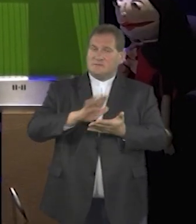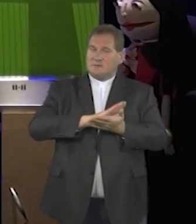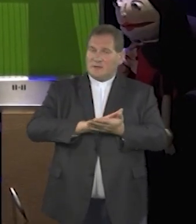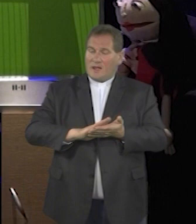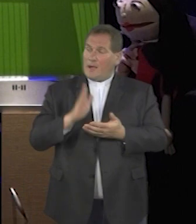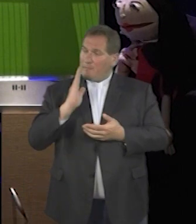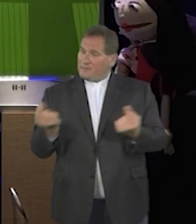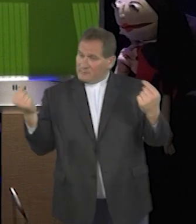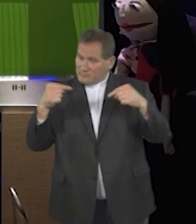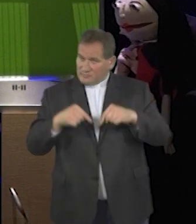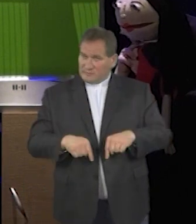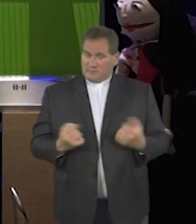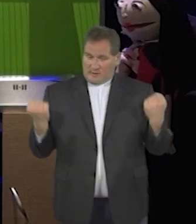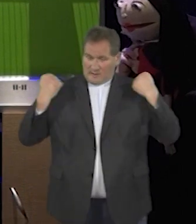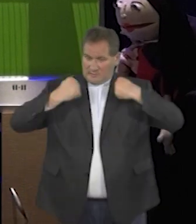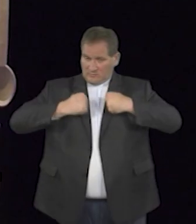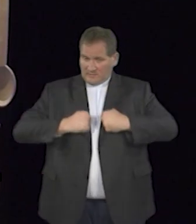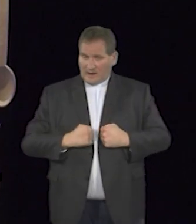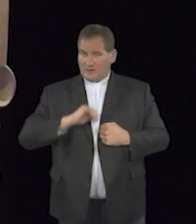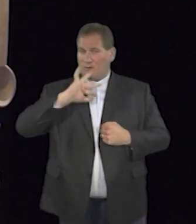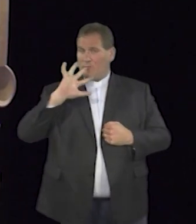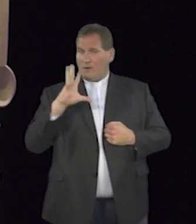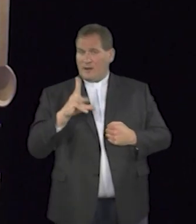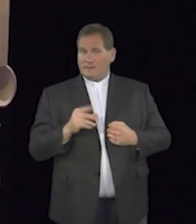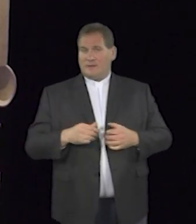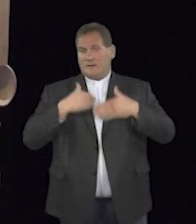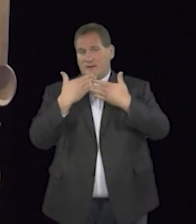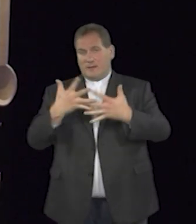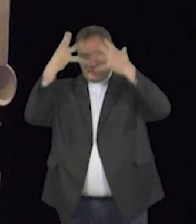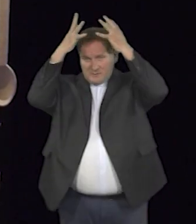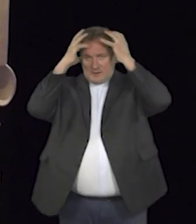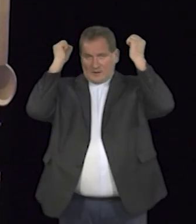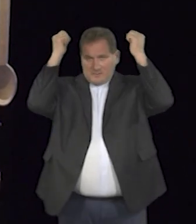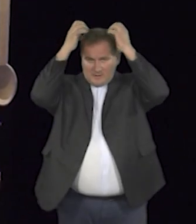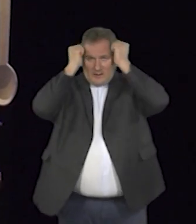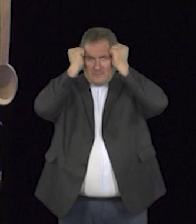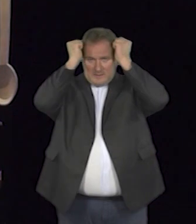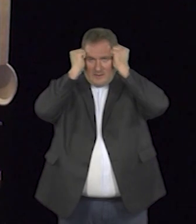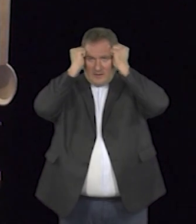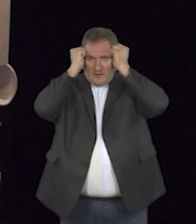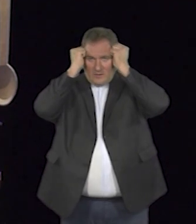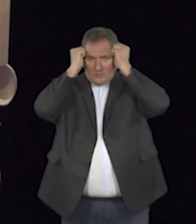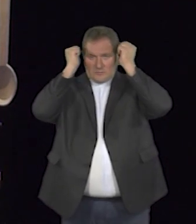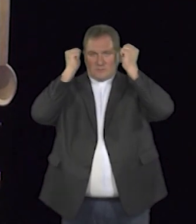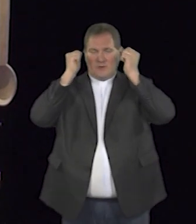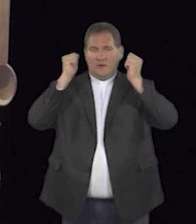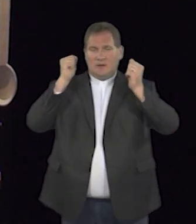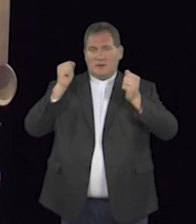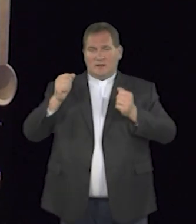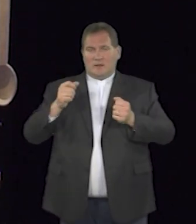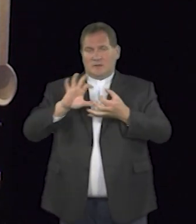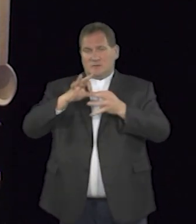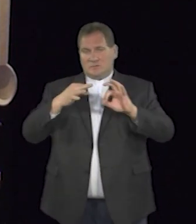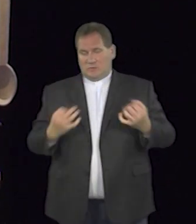a ja dam ci ubranie wzorzyste. Dam ci kapelusz z piórami, dam ostrogi srebrne,